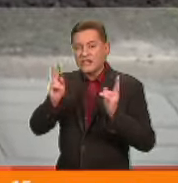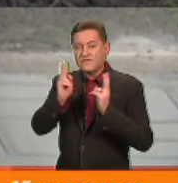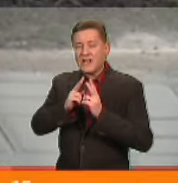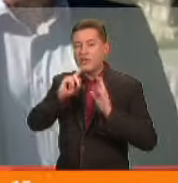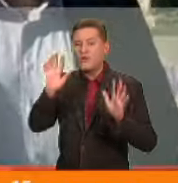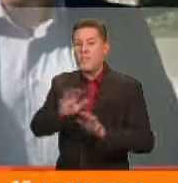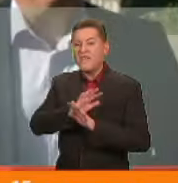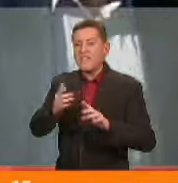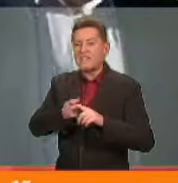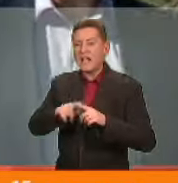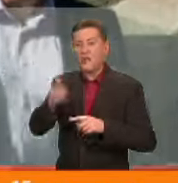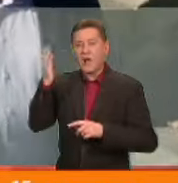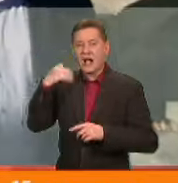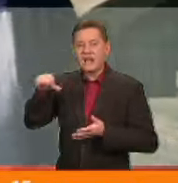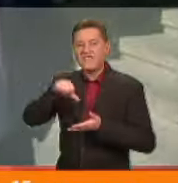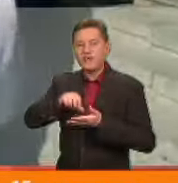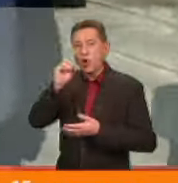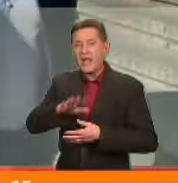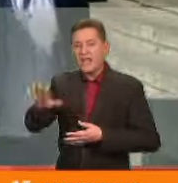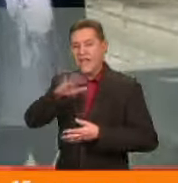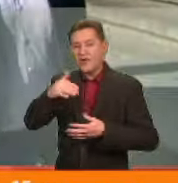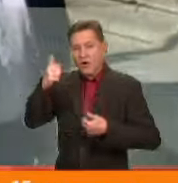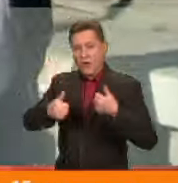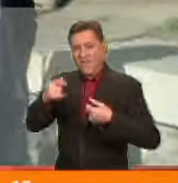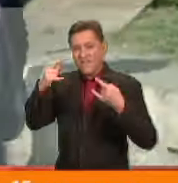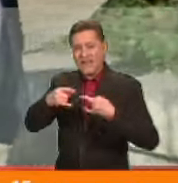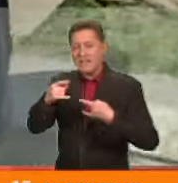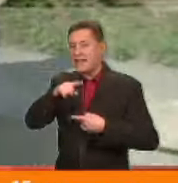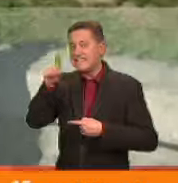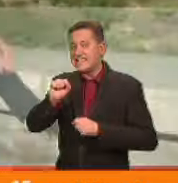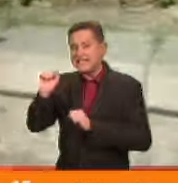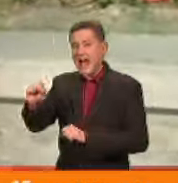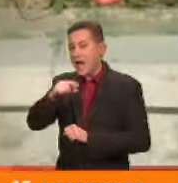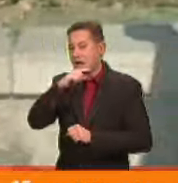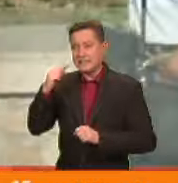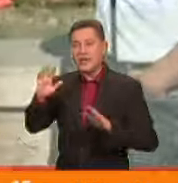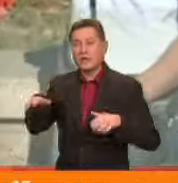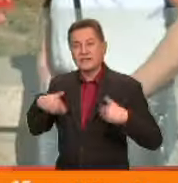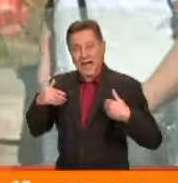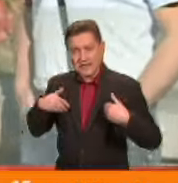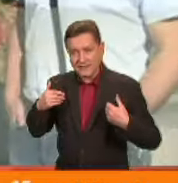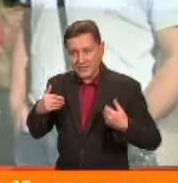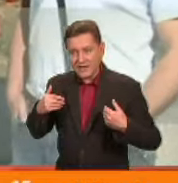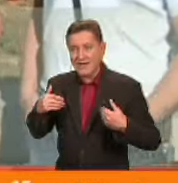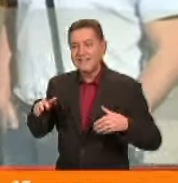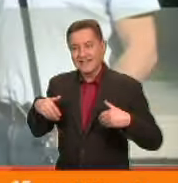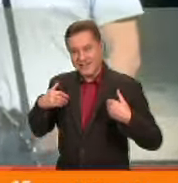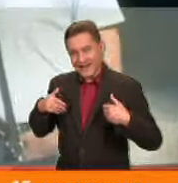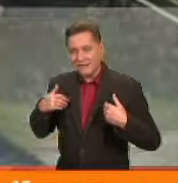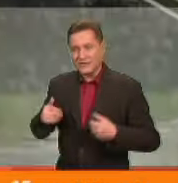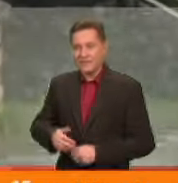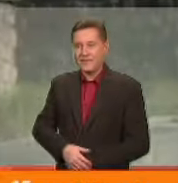певицы, которая когда-то выступала на Евровидении за Россию. Здравствуйте. Здравствуйте. Владимир. Здравствуйте. Анастасия.